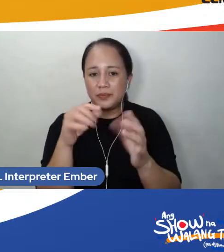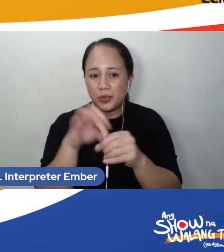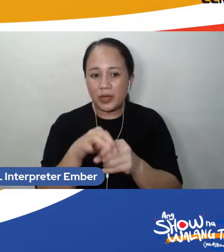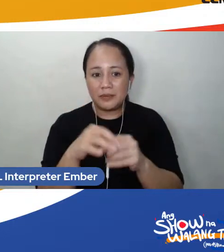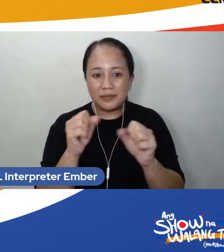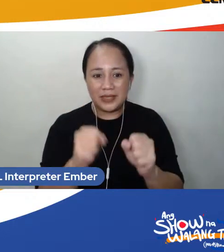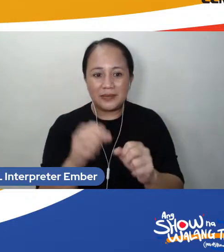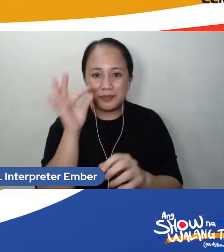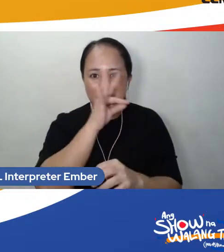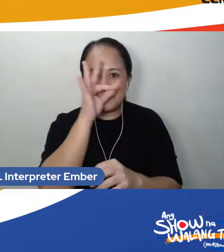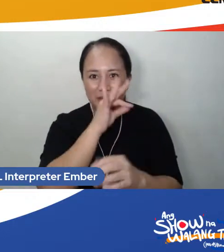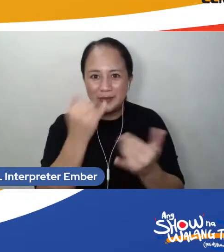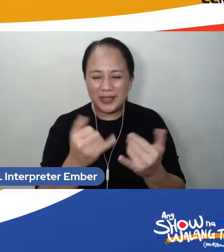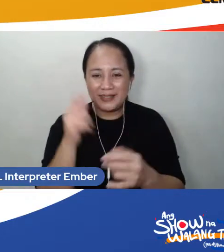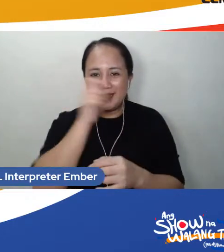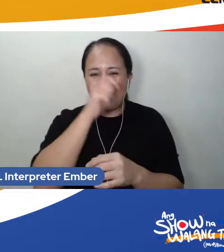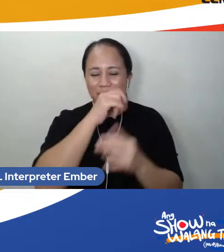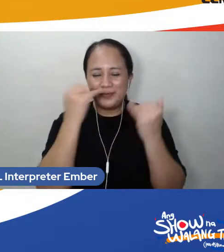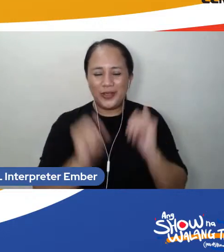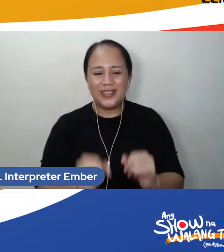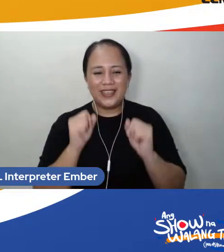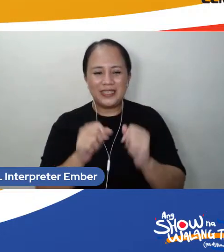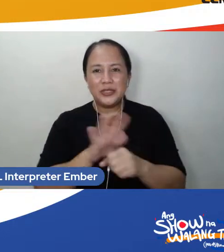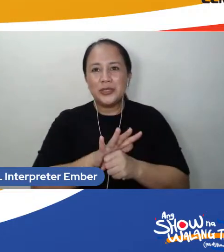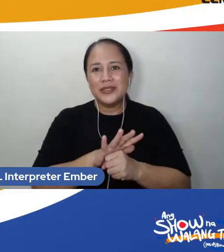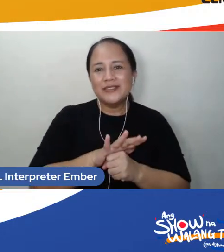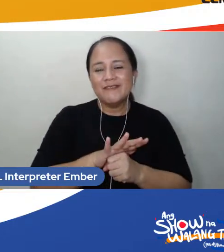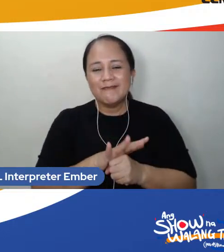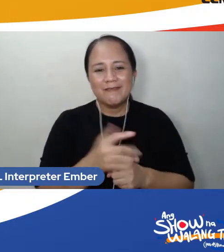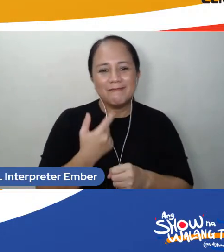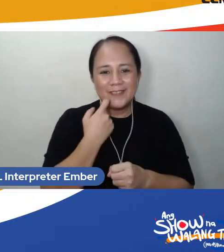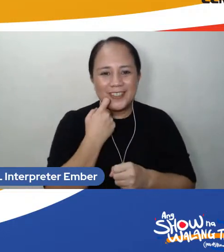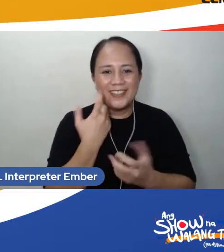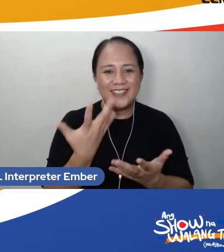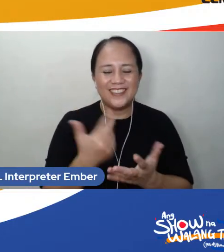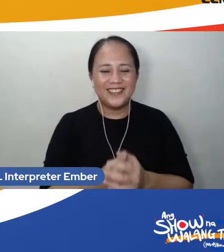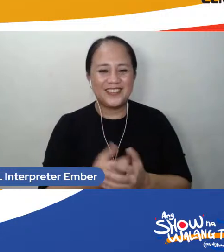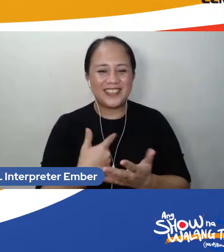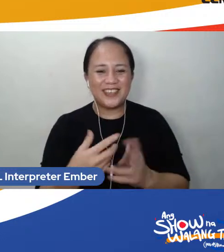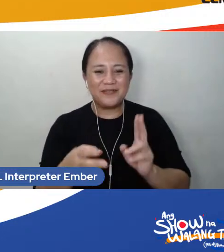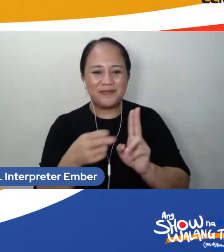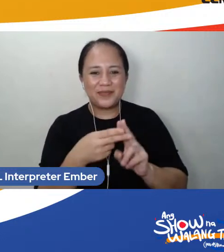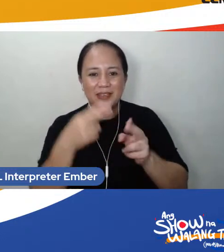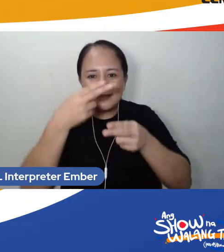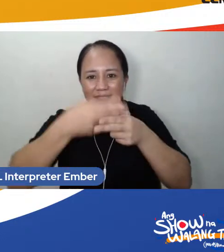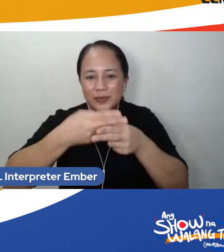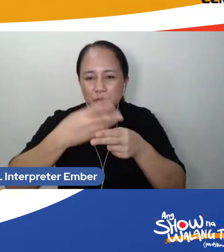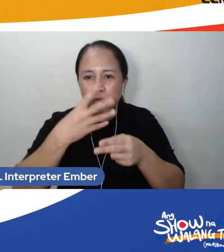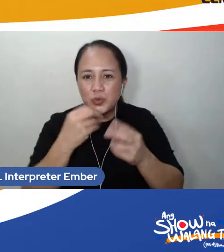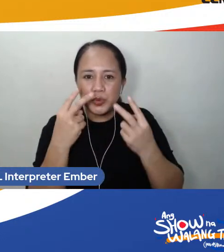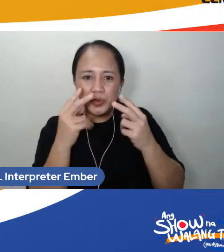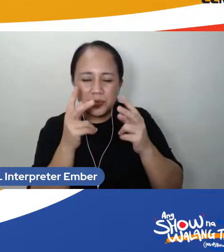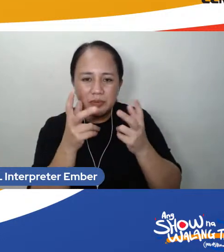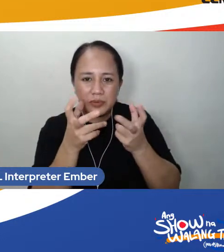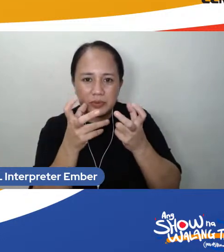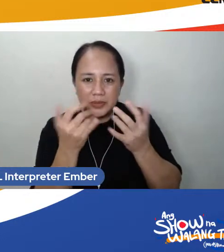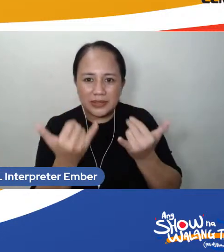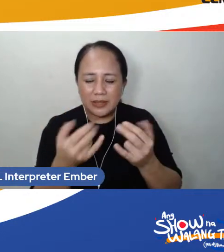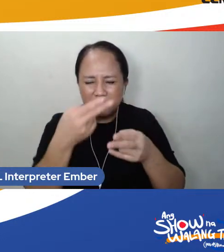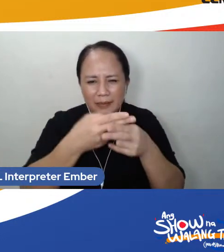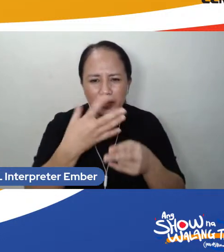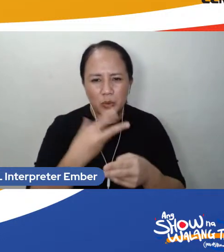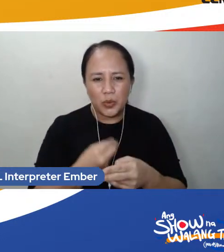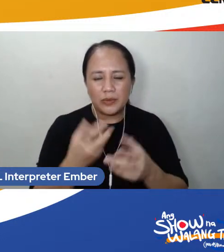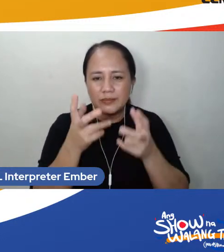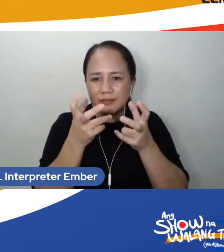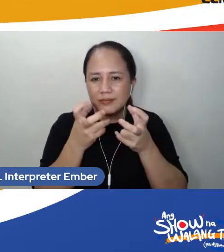ako mag-Filipino at mag-Tagalog. Na-pressure po ako kanina. Ayan, shoutout po muna tayo sa ating pong mga nakikinig. Ayan, mga